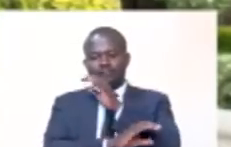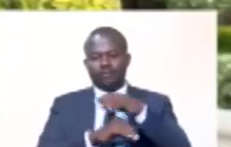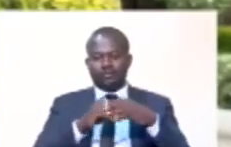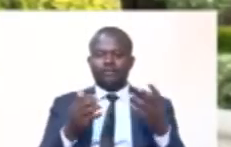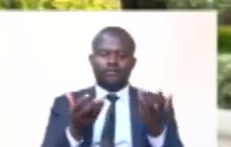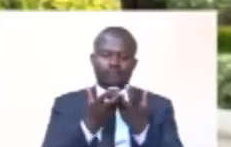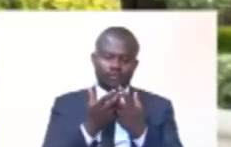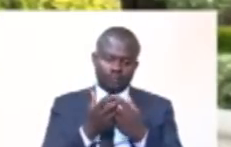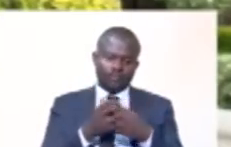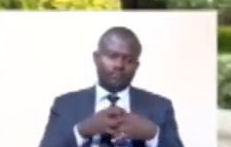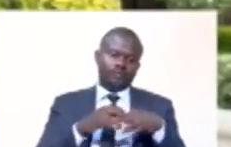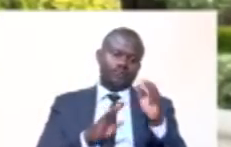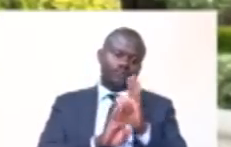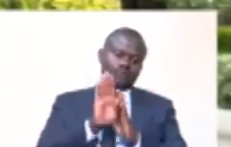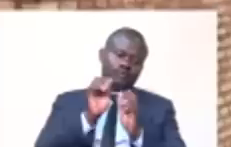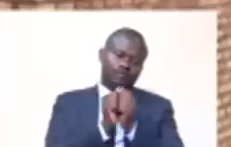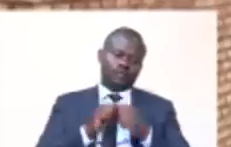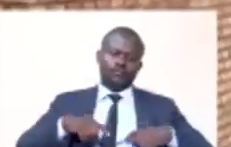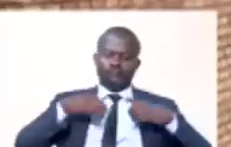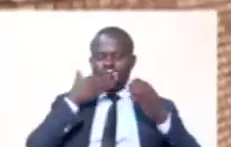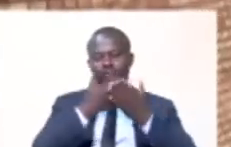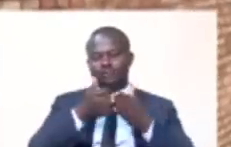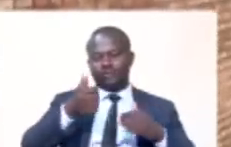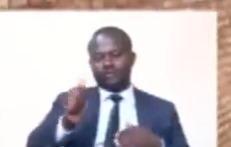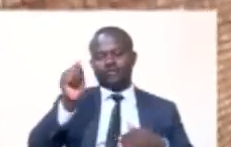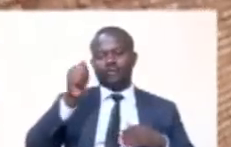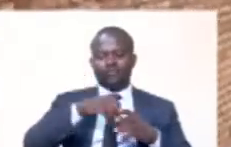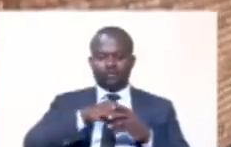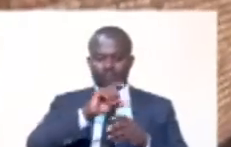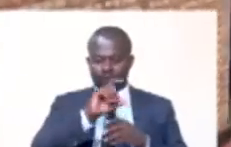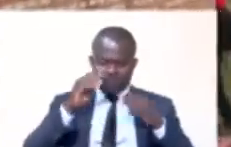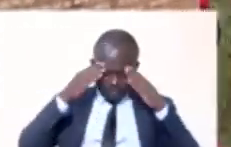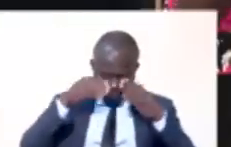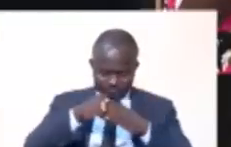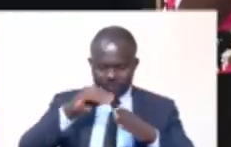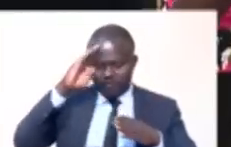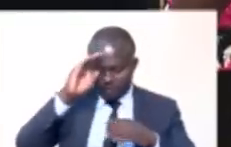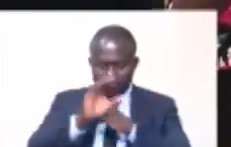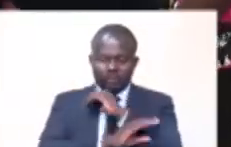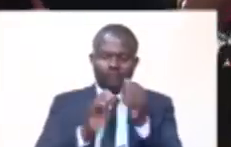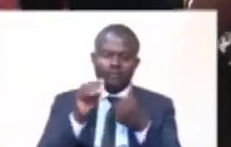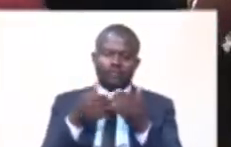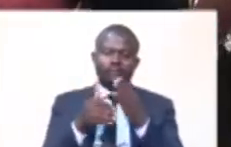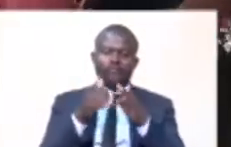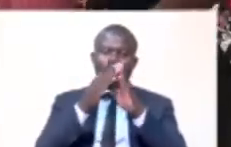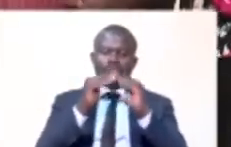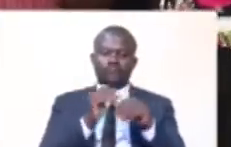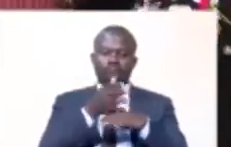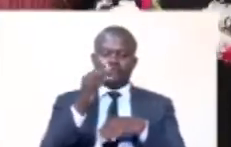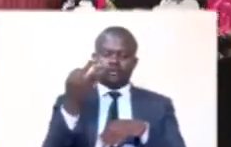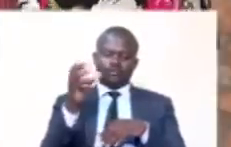guteza imbere abaturage n'imibereho myiza yabo muri uku kwezi kwahariwe ibikorwa bya polisi mu gihugu hose hubatswe inzu